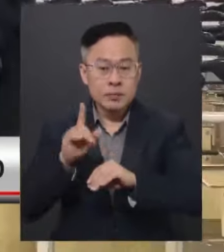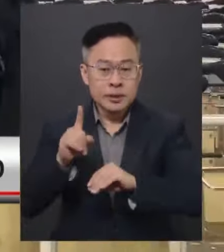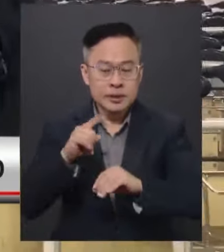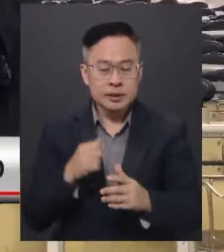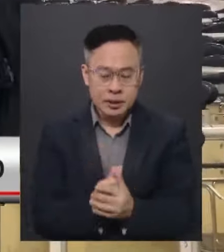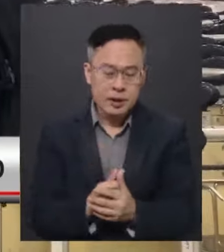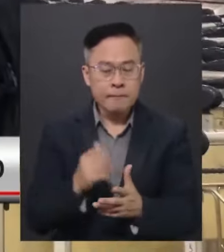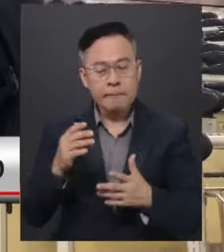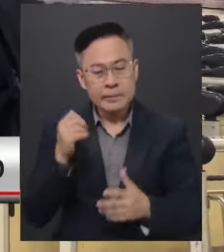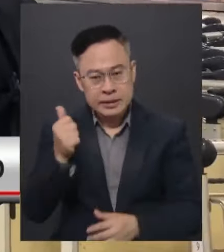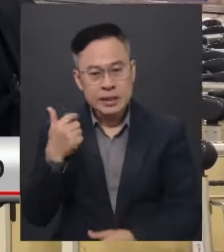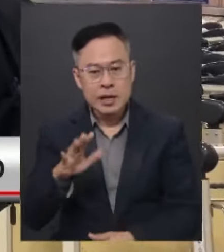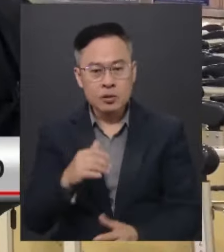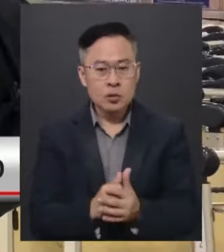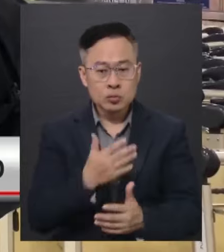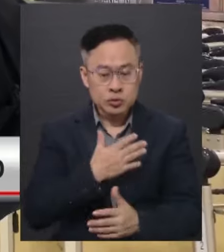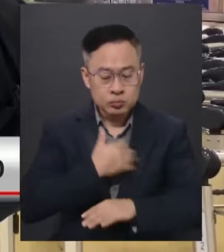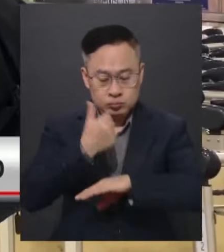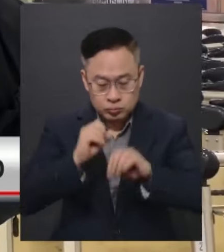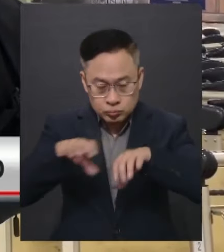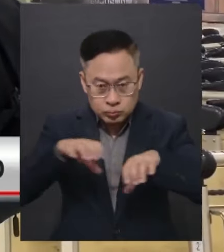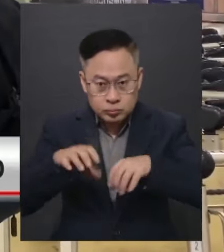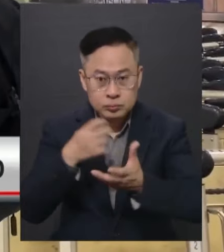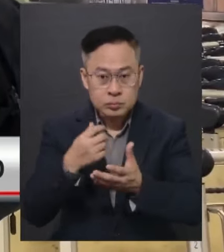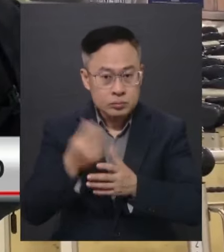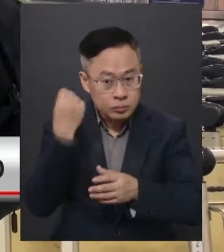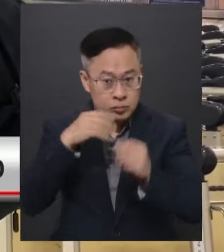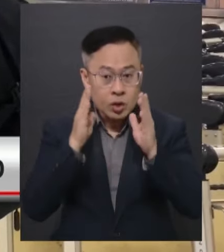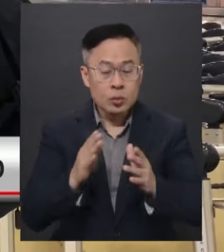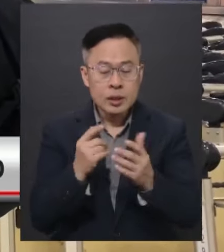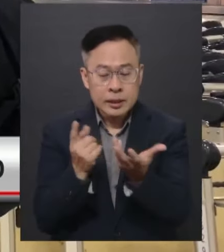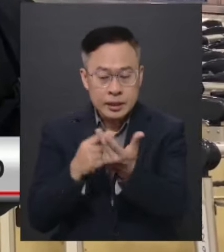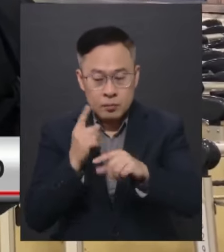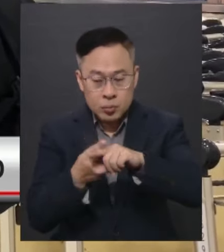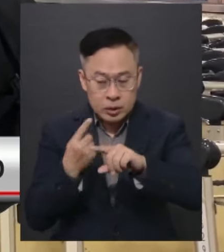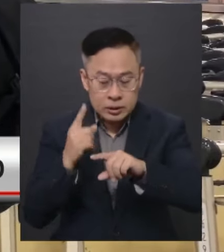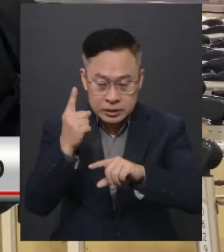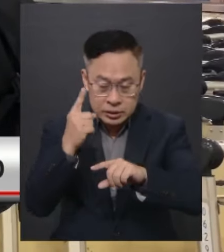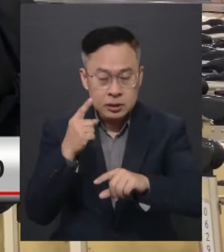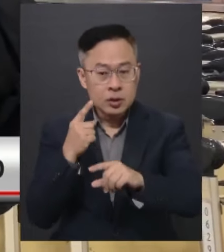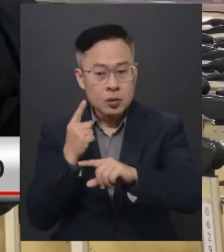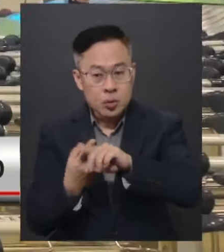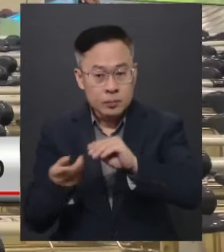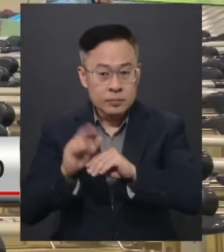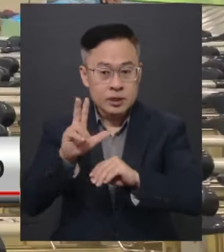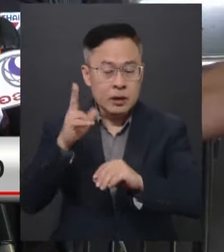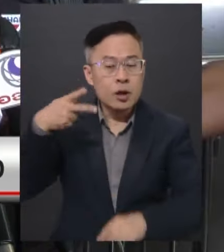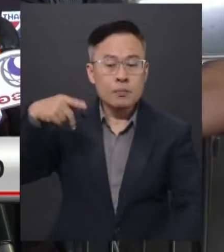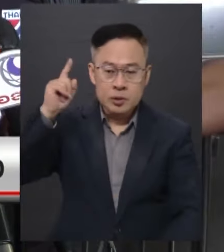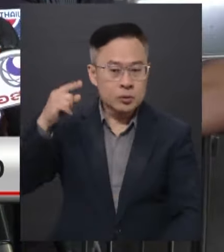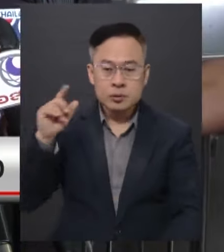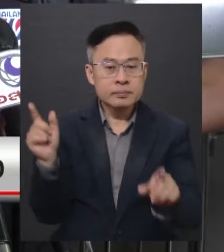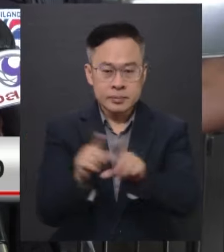ว่าผมเนี่ยพยายามบอกกับนักเตะทุกคนว่าถึงแม้ว่าเราจะได้มากี่แต้มก็ตามมันก็จะเป็นประโยชน์กับทีมชาติไทยทั้ง